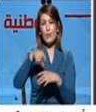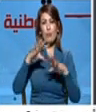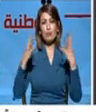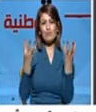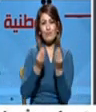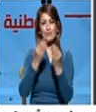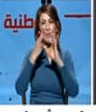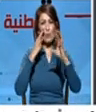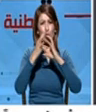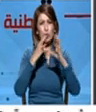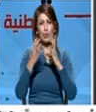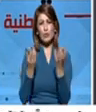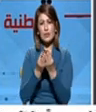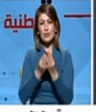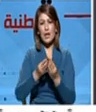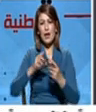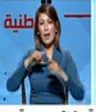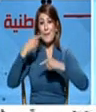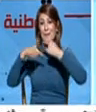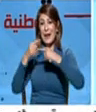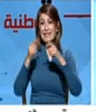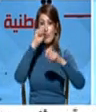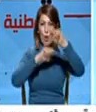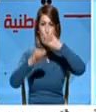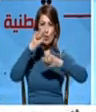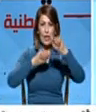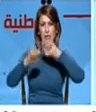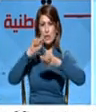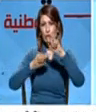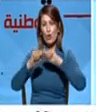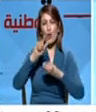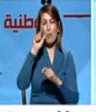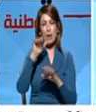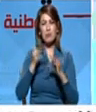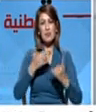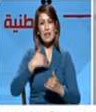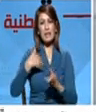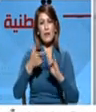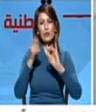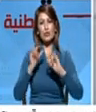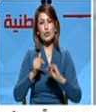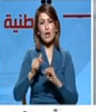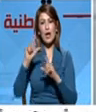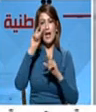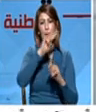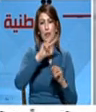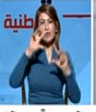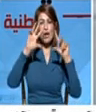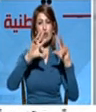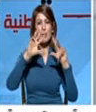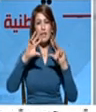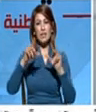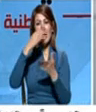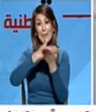ويتمكن عادي معناتها كان كان كنا في اليوم الواحد بمعدل وثمانين الف الى اثنين وثمانين الف حوالي تم